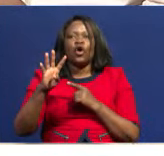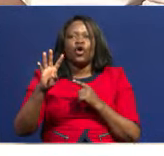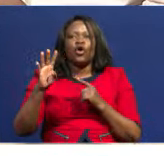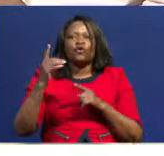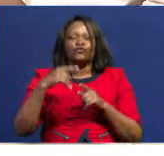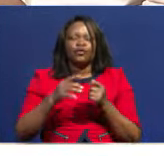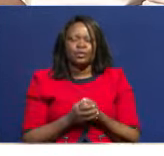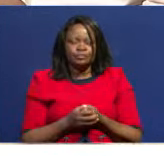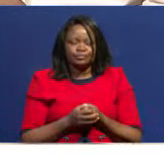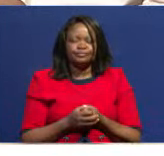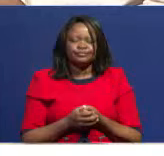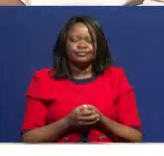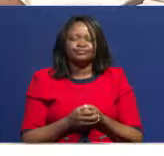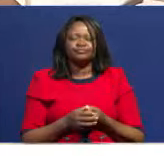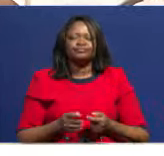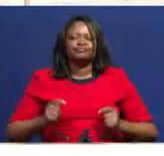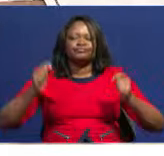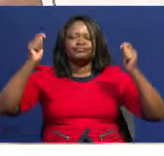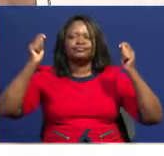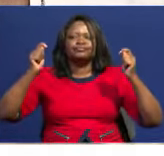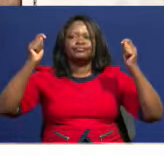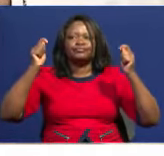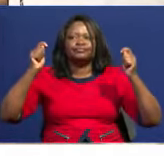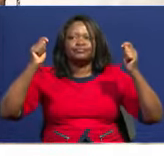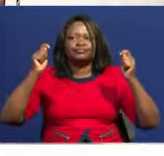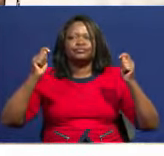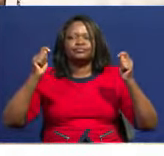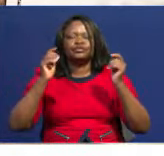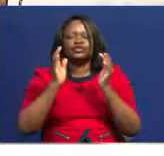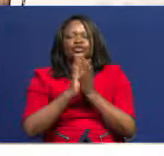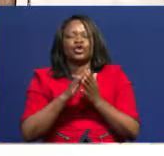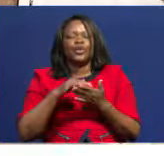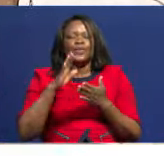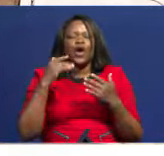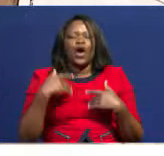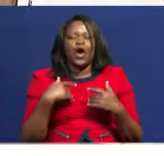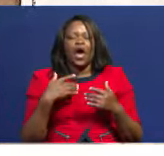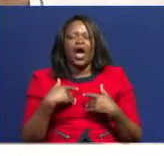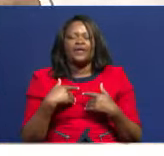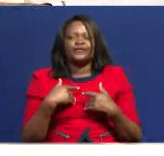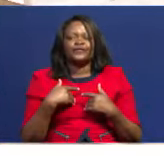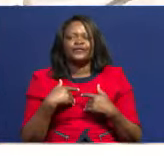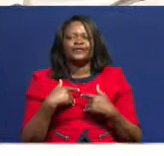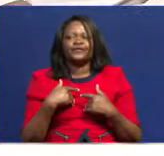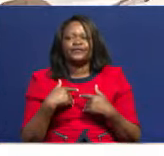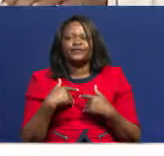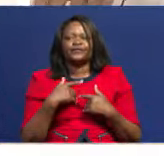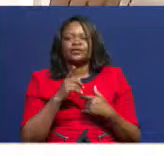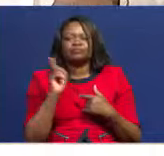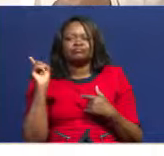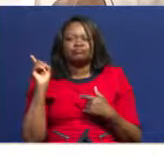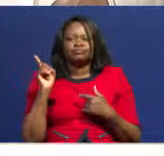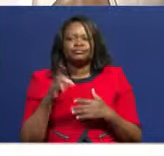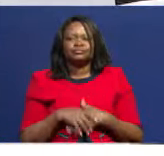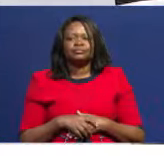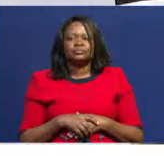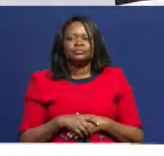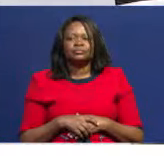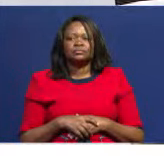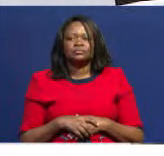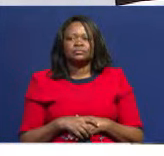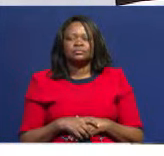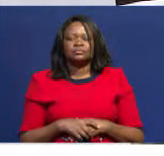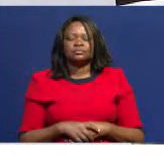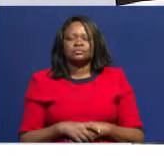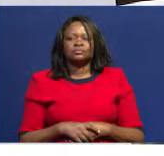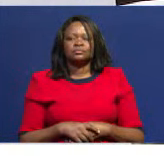kutokana na msururu wa maandamano. Mwanahabari wetu Tulio Marco na maelezo ya kina kuhusiana na mipango hiyo ya serikali.